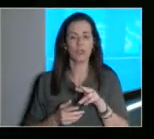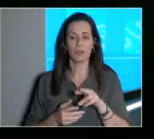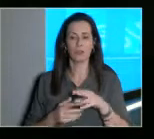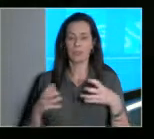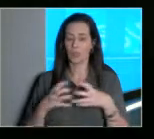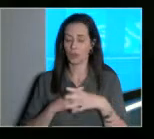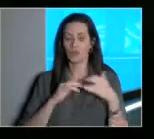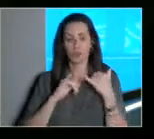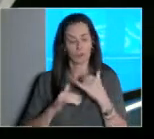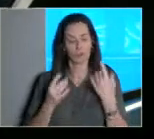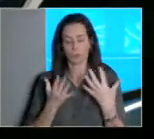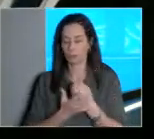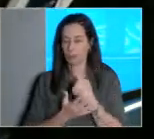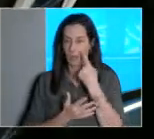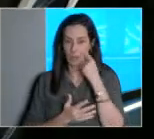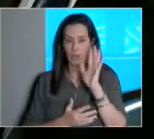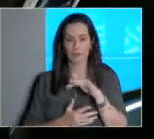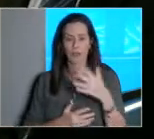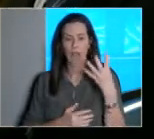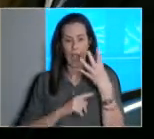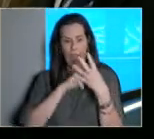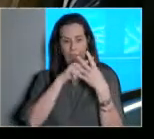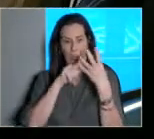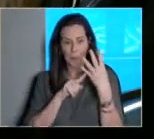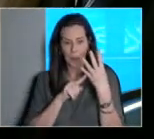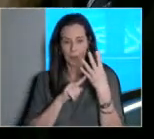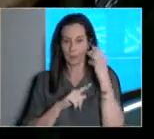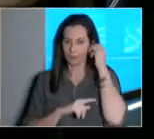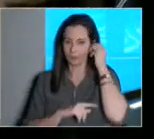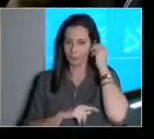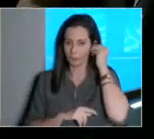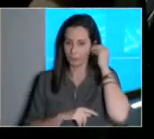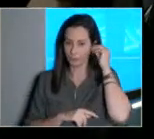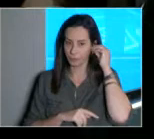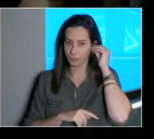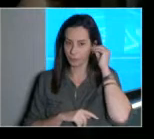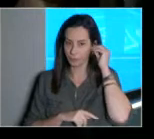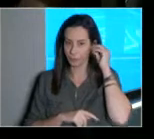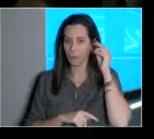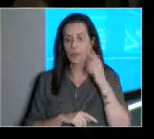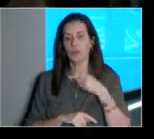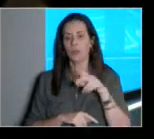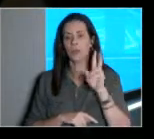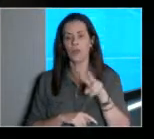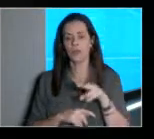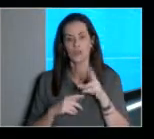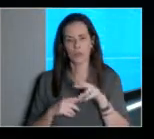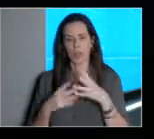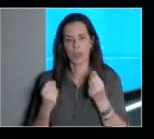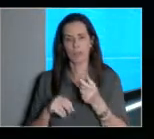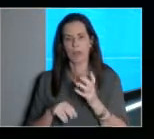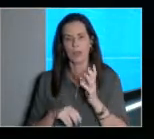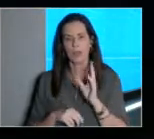שהביא הישג מדהים בין תלם חוסן ליש עתיד, שעומד בפני הרבה מאוד פיתויים, הרבה מאוד